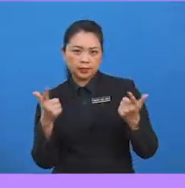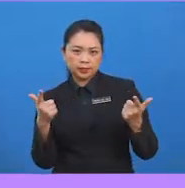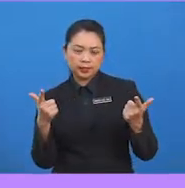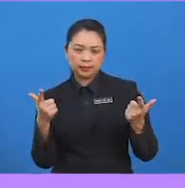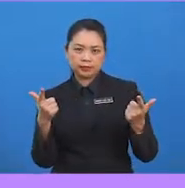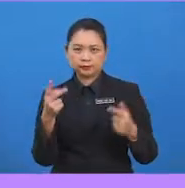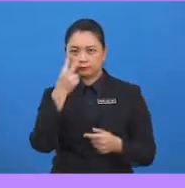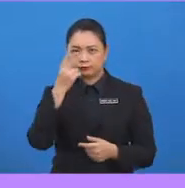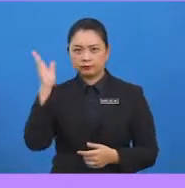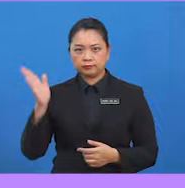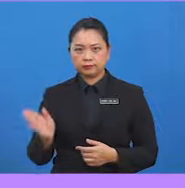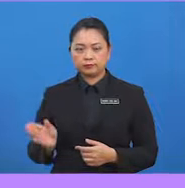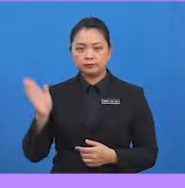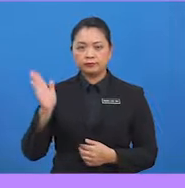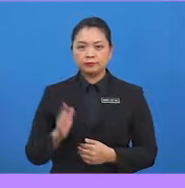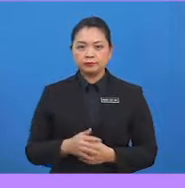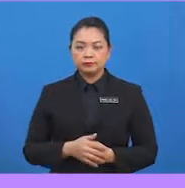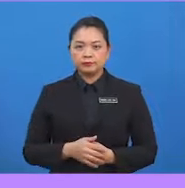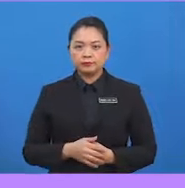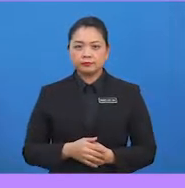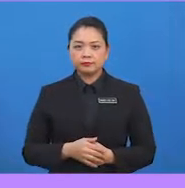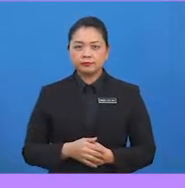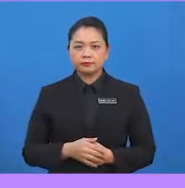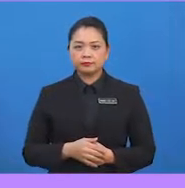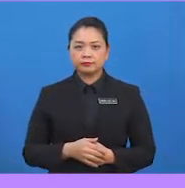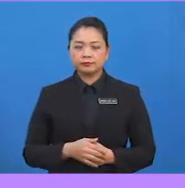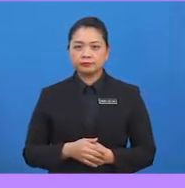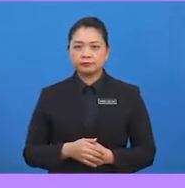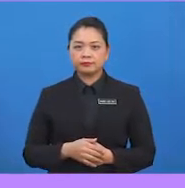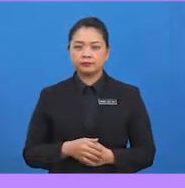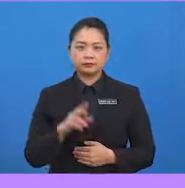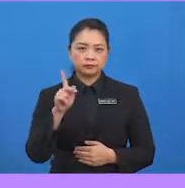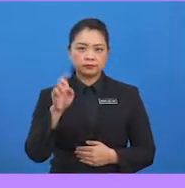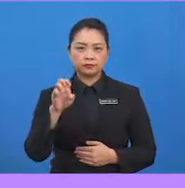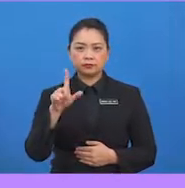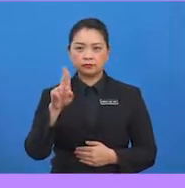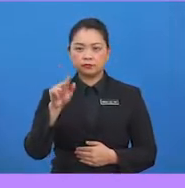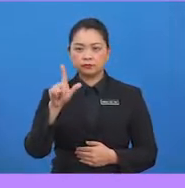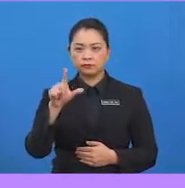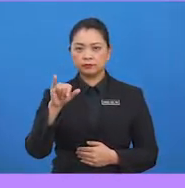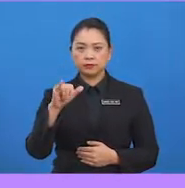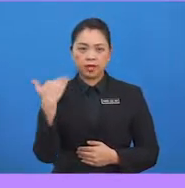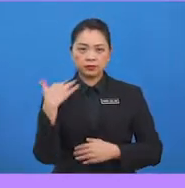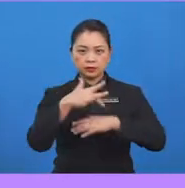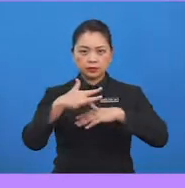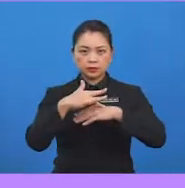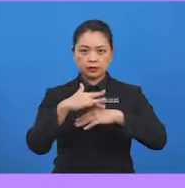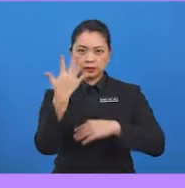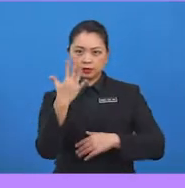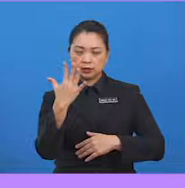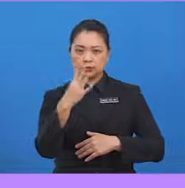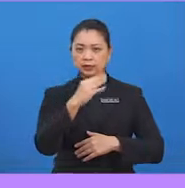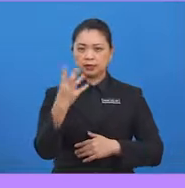dan 8% karbon. Keluli nirkarat ini bukan sahaja mempunyai permukaan berkilat, ia